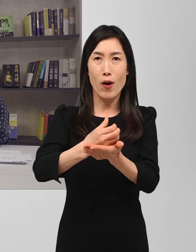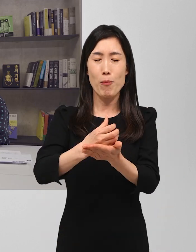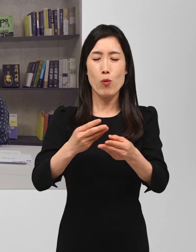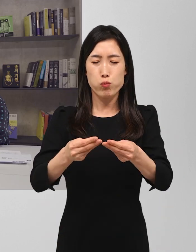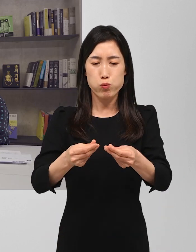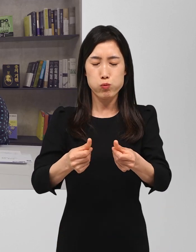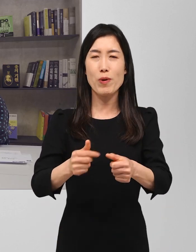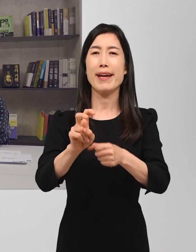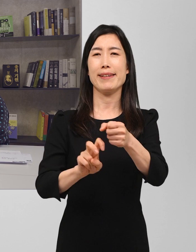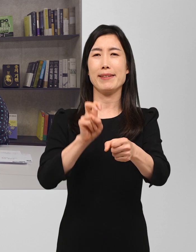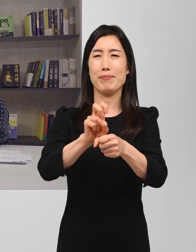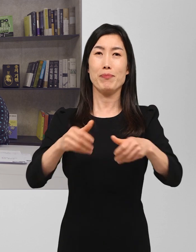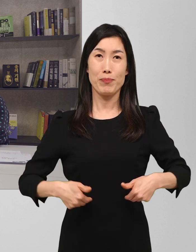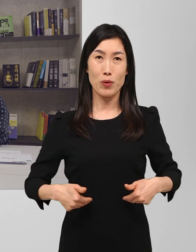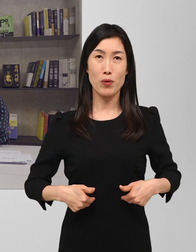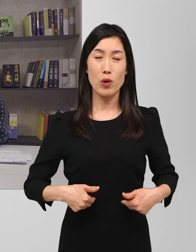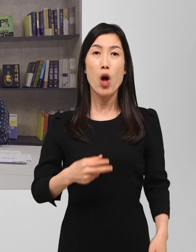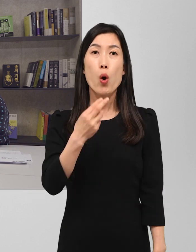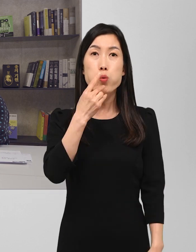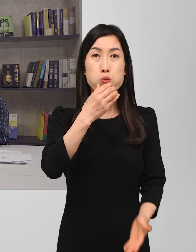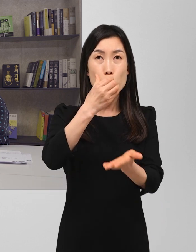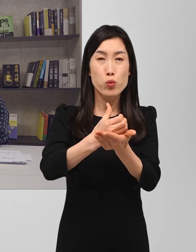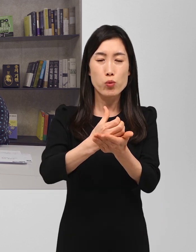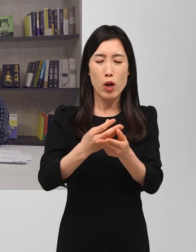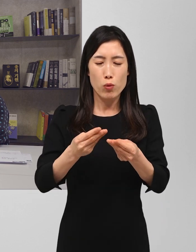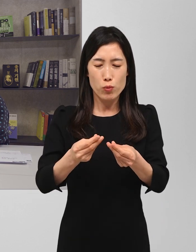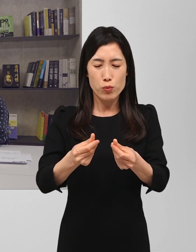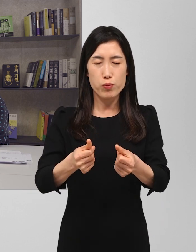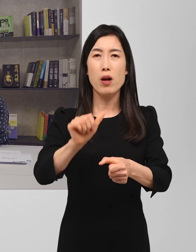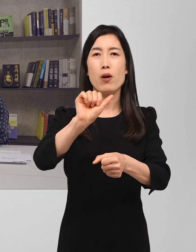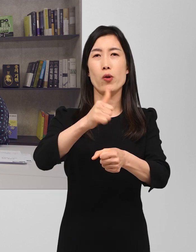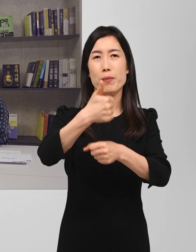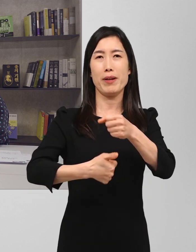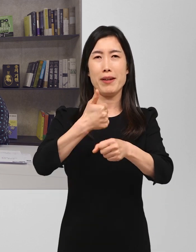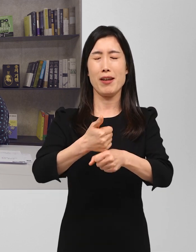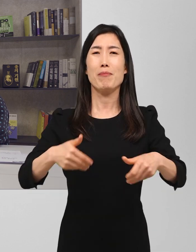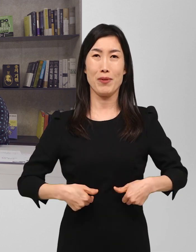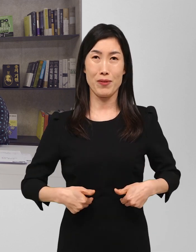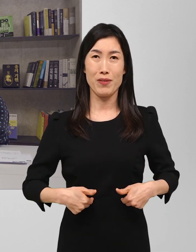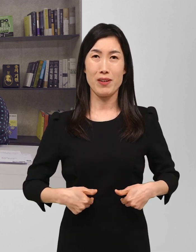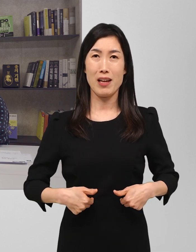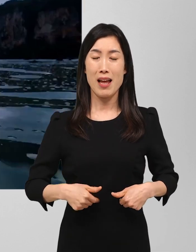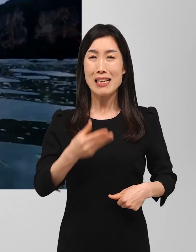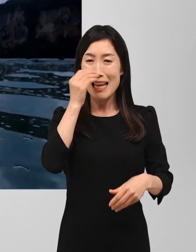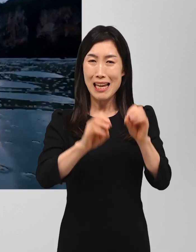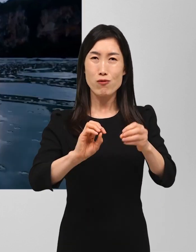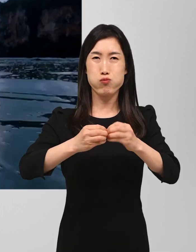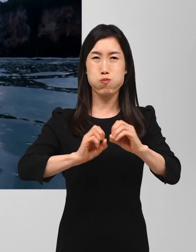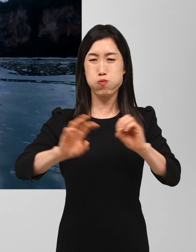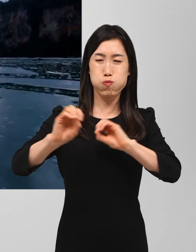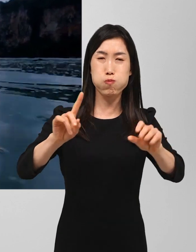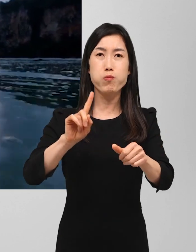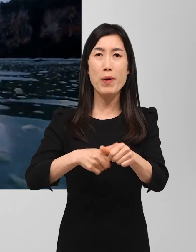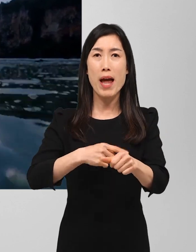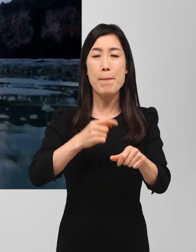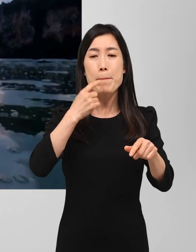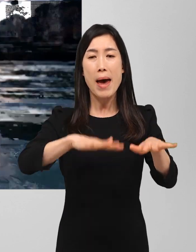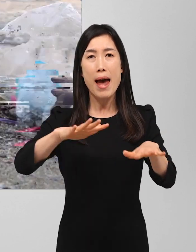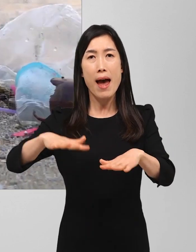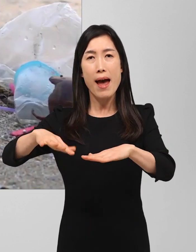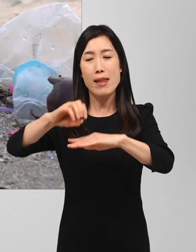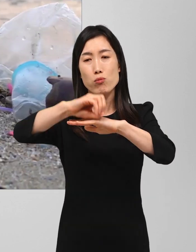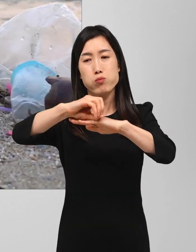종이컵이 분해되는데 20년, 일회용 플라스틱 컵이 분해되는데 500년이 걸린다고 하는데요. 제대로 처리되지 못한